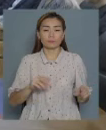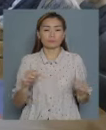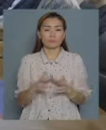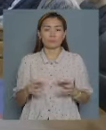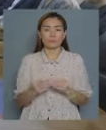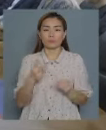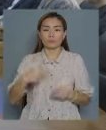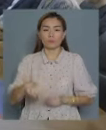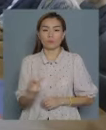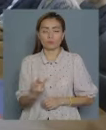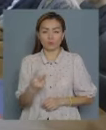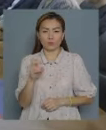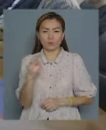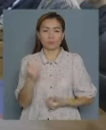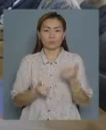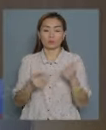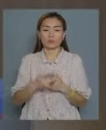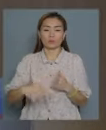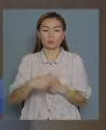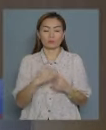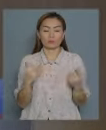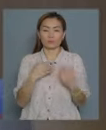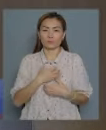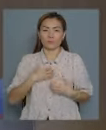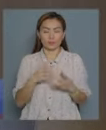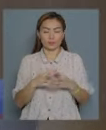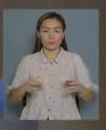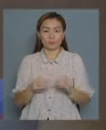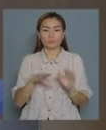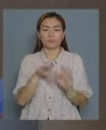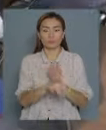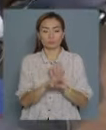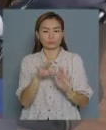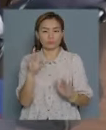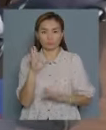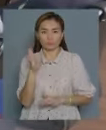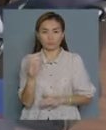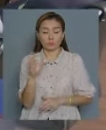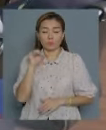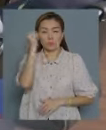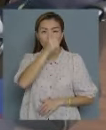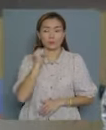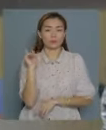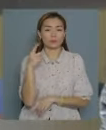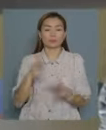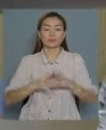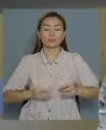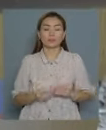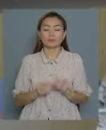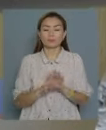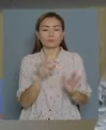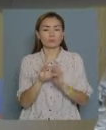отбасы 2022 ұлттық байқауы еліміздегі ең маңызды отбасылар арасындағы сайыс. Жыл басынан үздік отбасылар